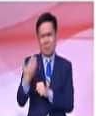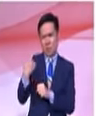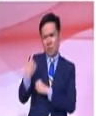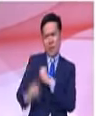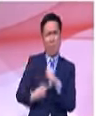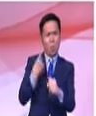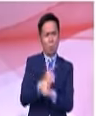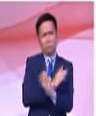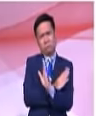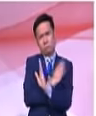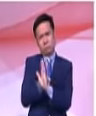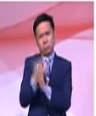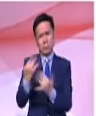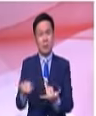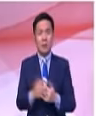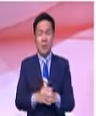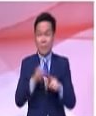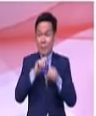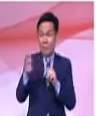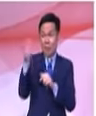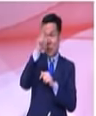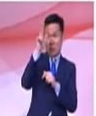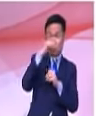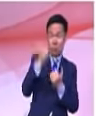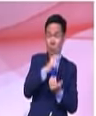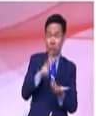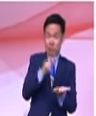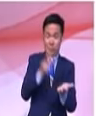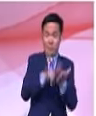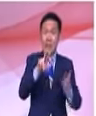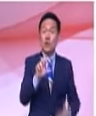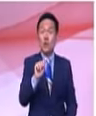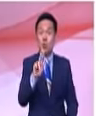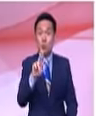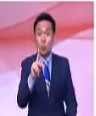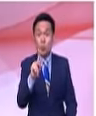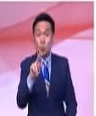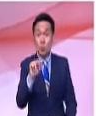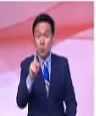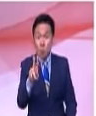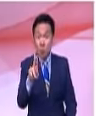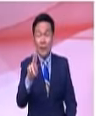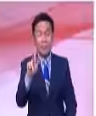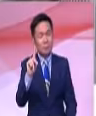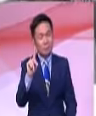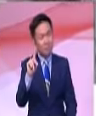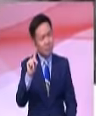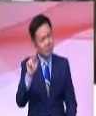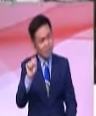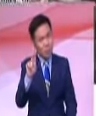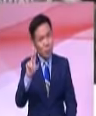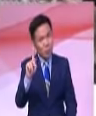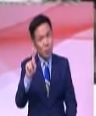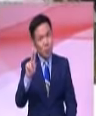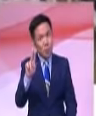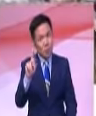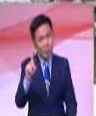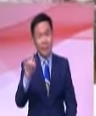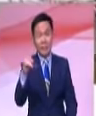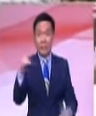lepas. Khamis lepas, kerajaan berjaya menetapkan harga sukuk kelestarian berdaulat pertama di dunia dalam dolar